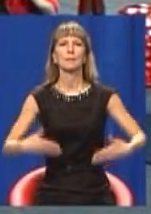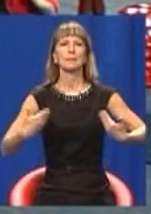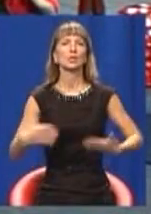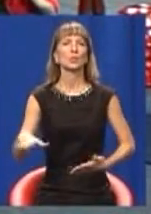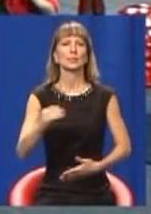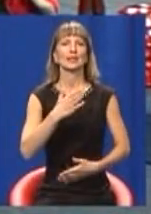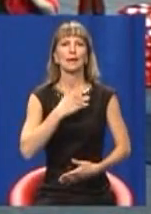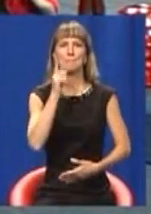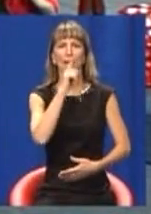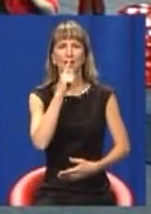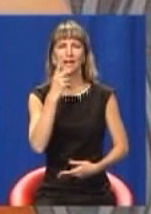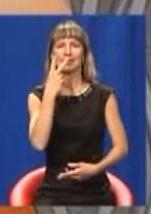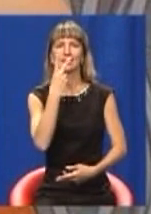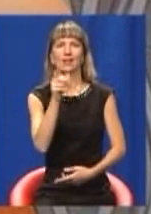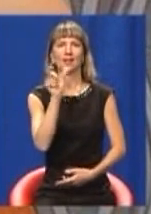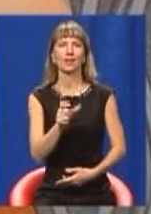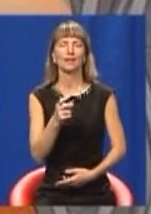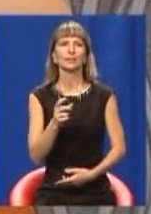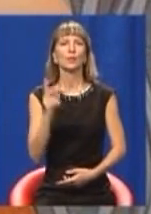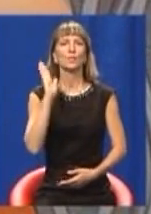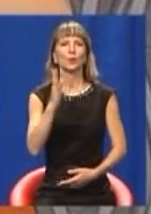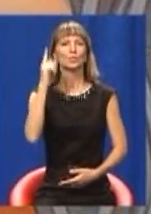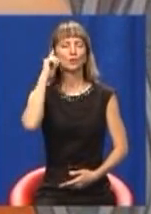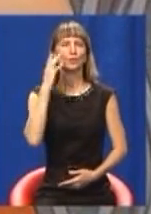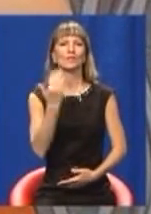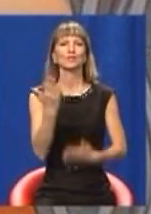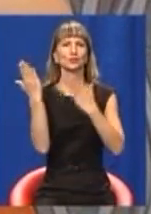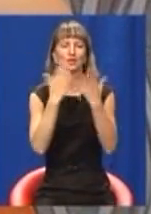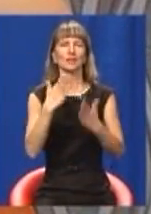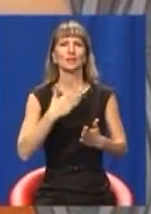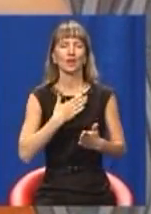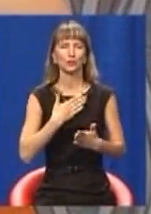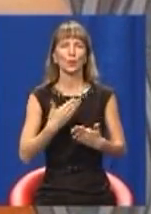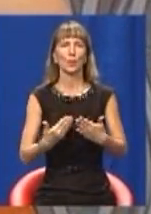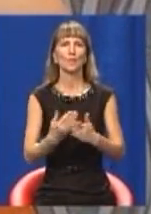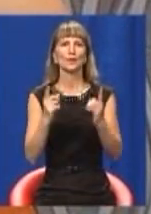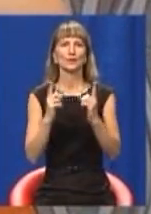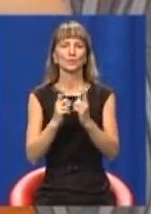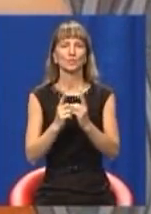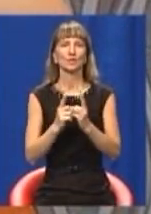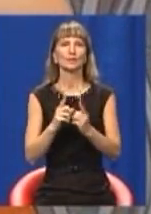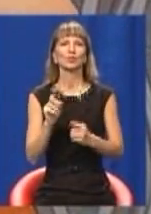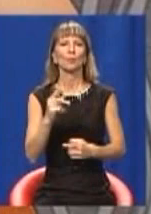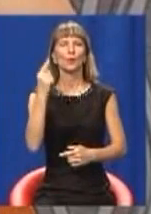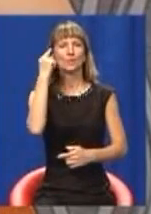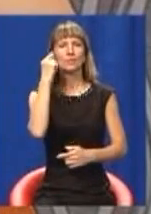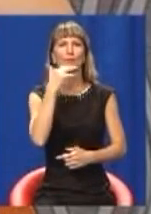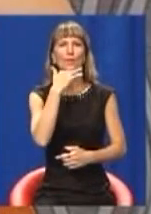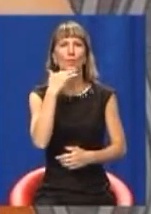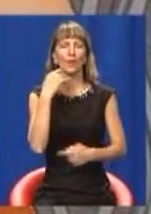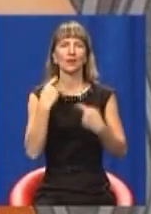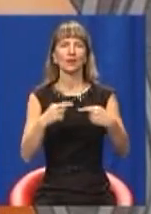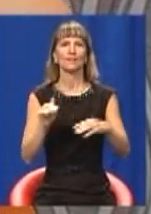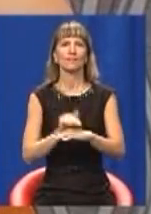Привіт усім нашим маленьким телеглядачам. Будемо сподіватися, ви чекали нашої чергової зустрічі для того, аби дізнатися багато